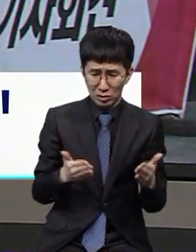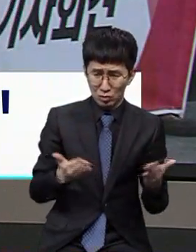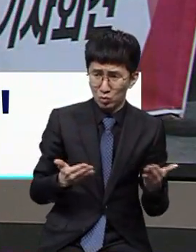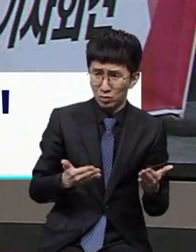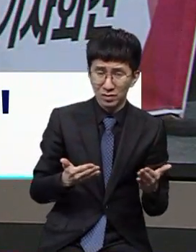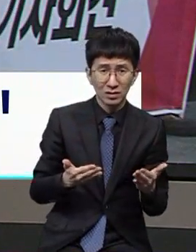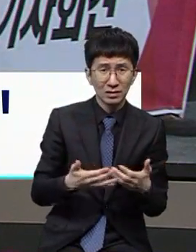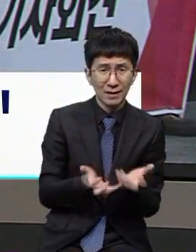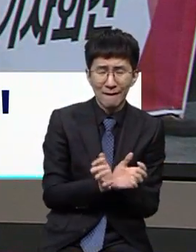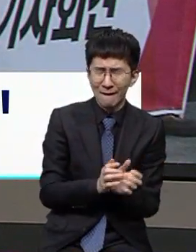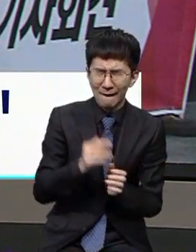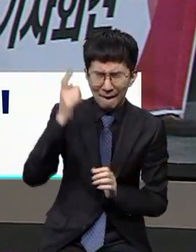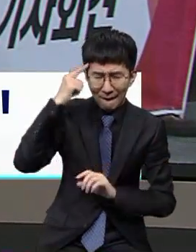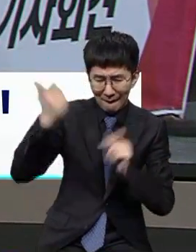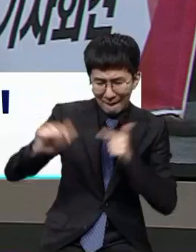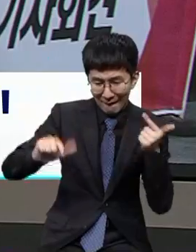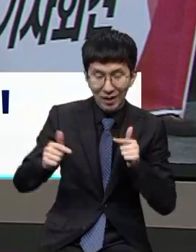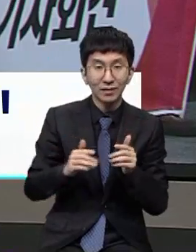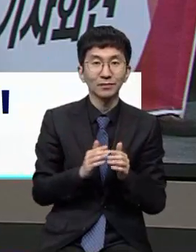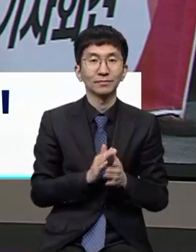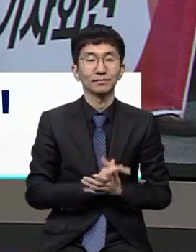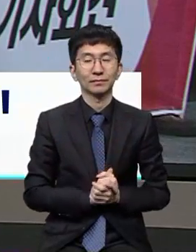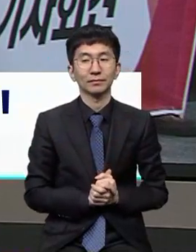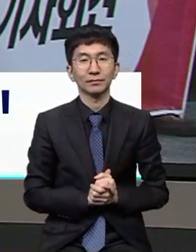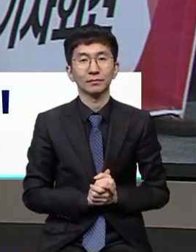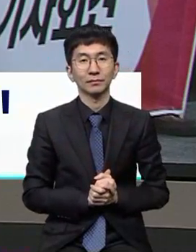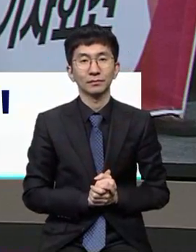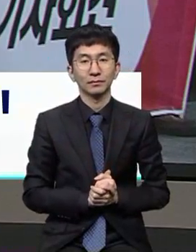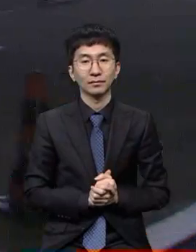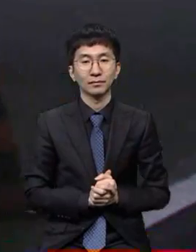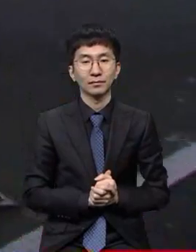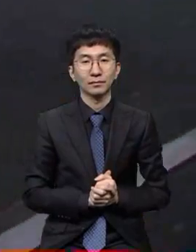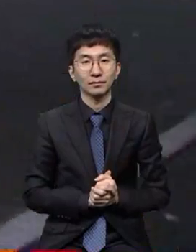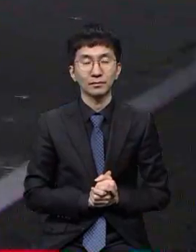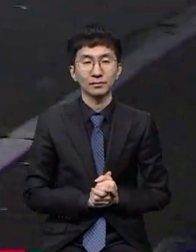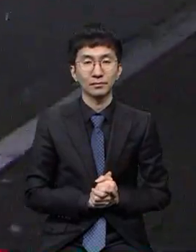있는데요. 전영우 기자가 자세히 보도합니다.